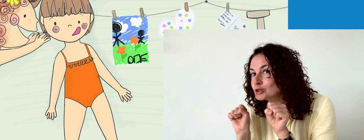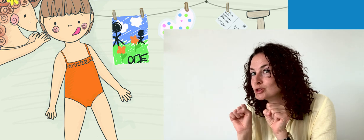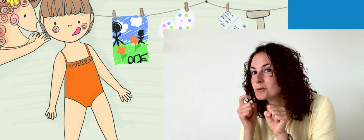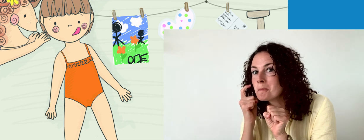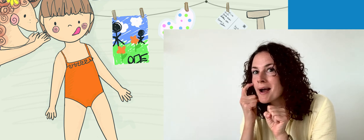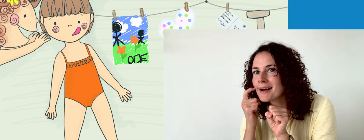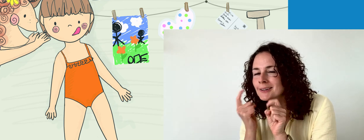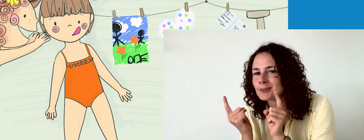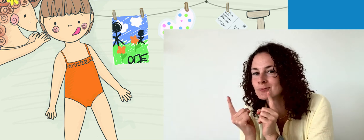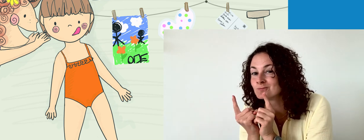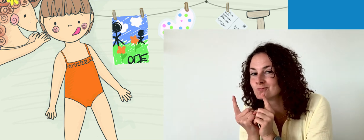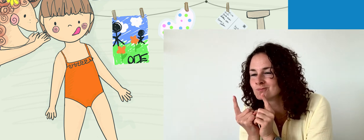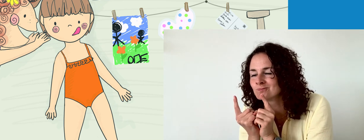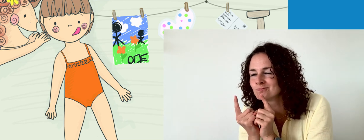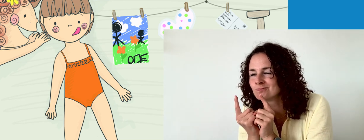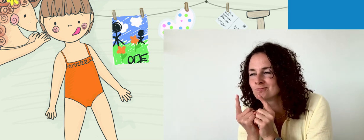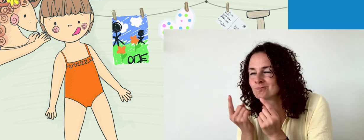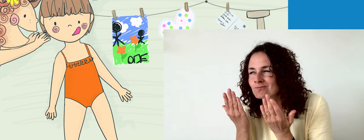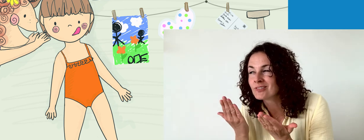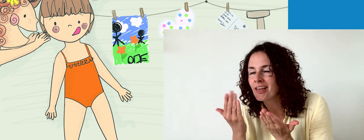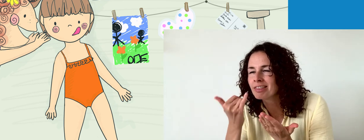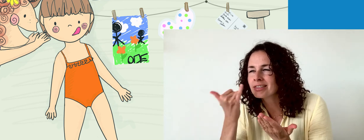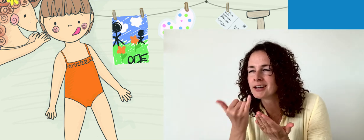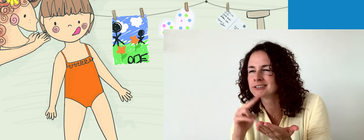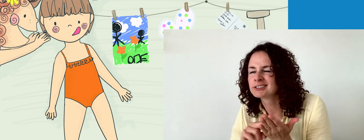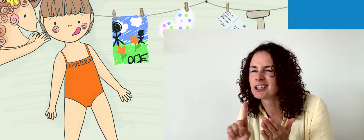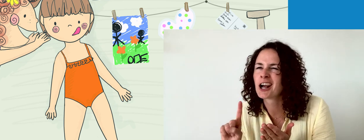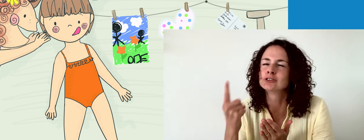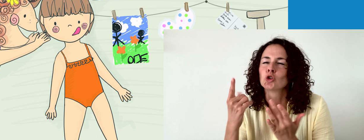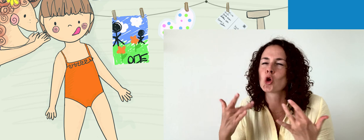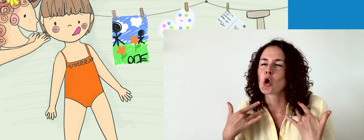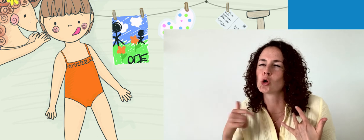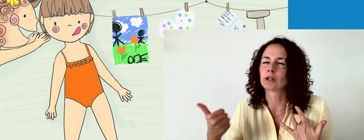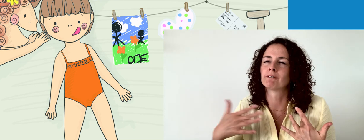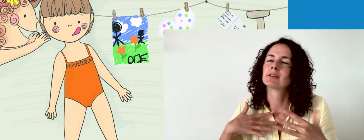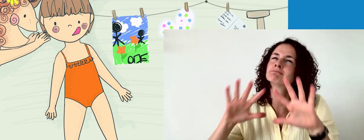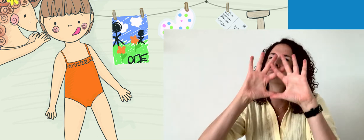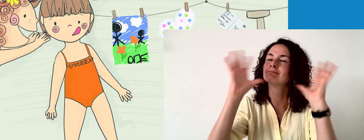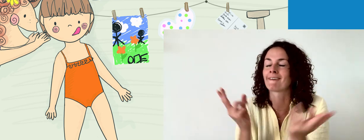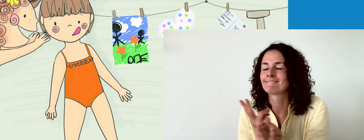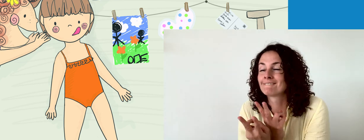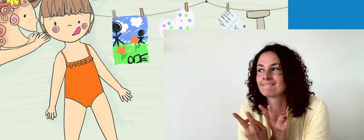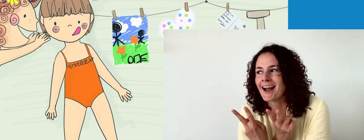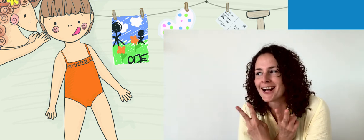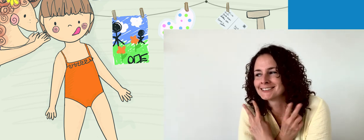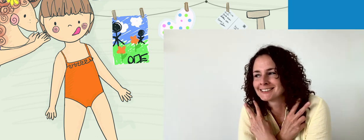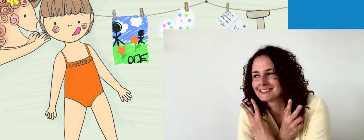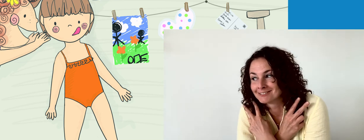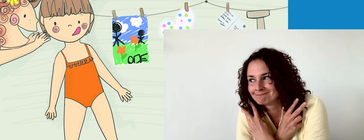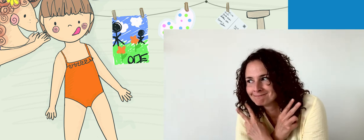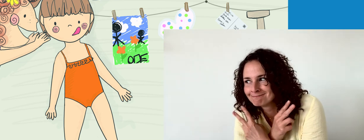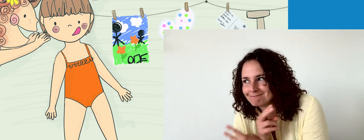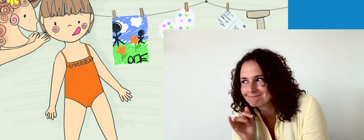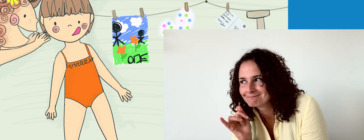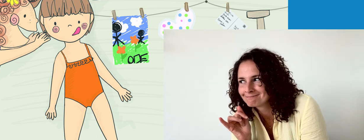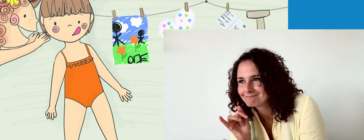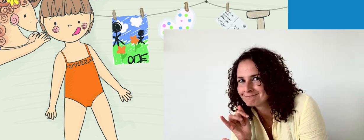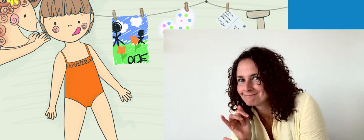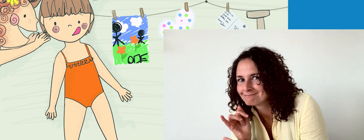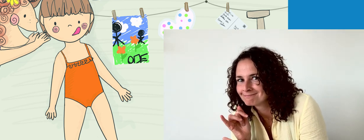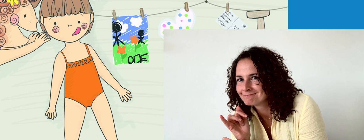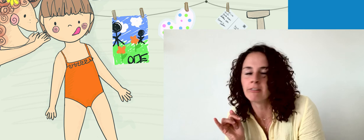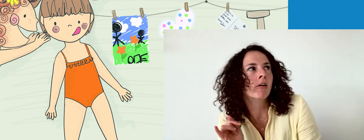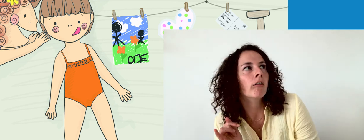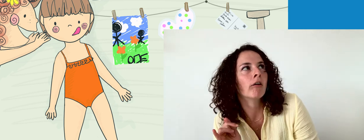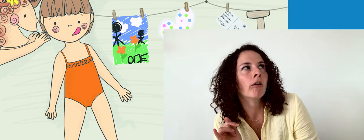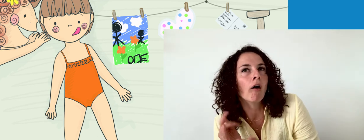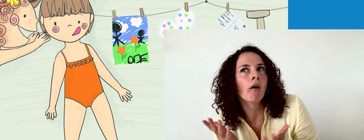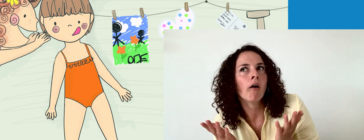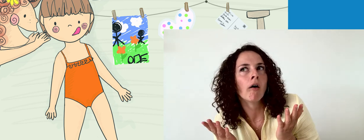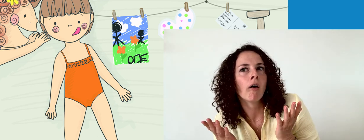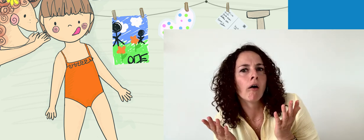doen